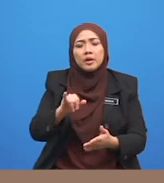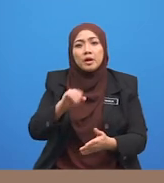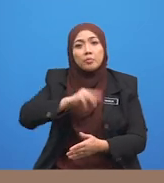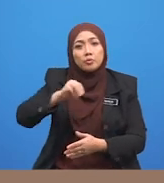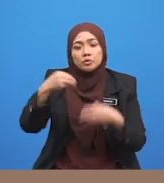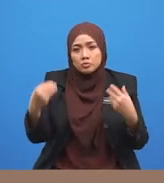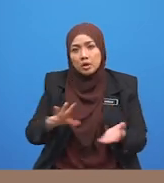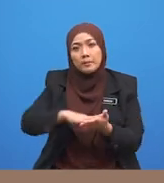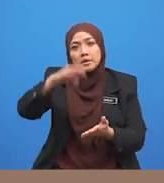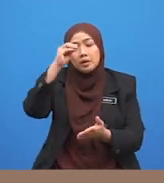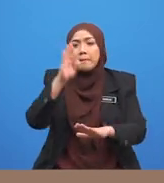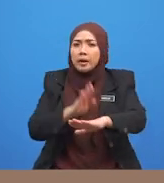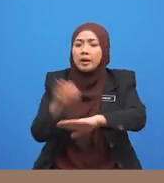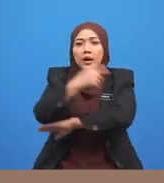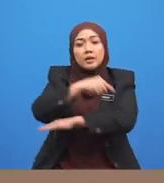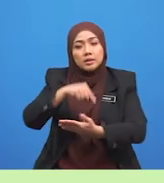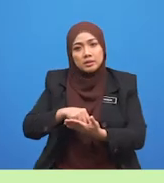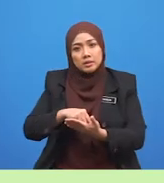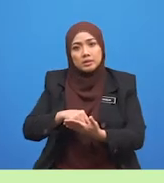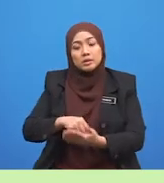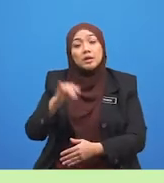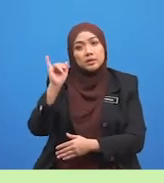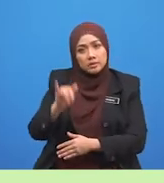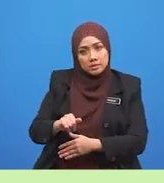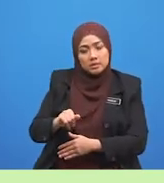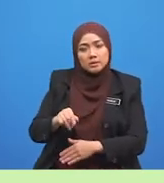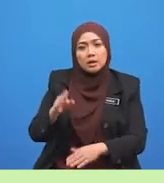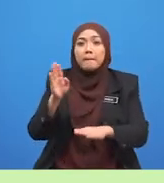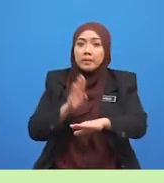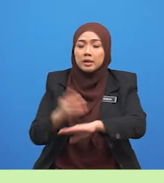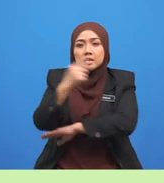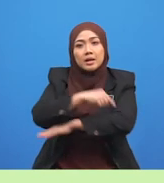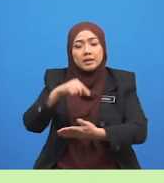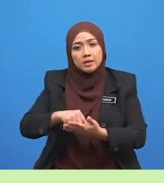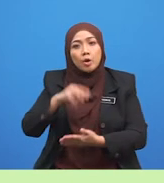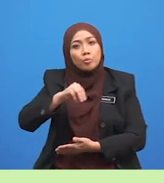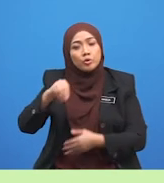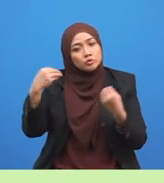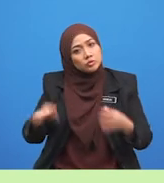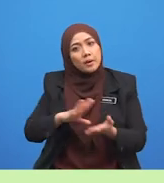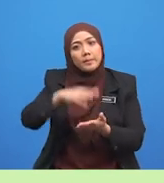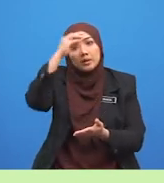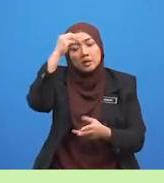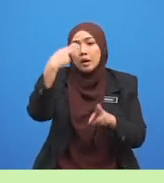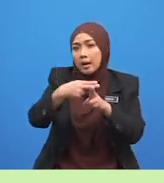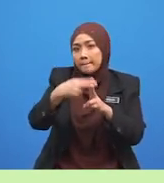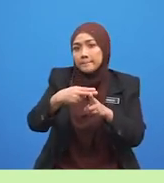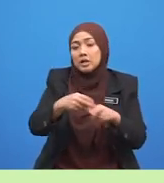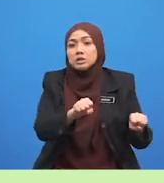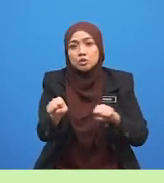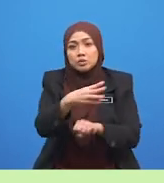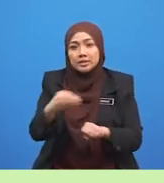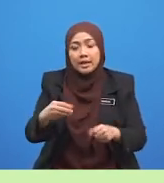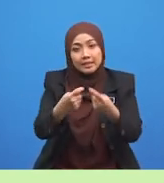kelas cikgu kali ini? Ya, pada hari ini, anda semua telah mempelajari tentang nama-nama sungai